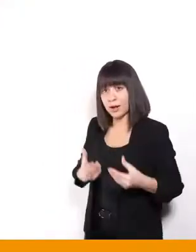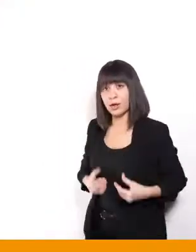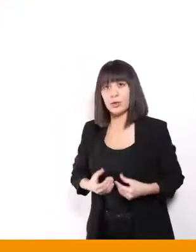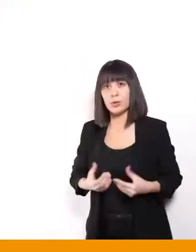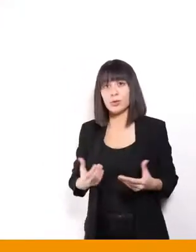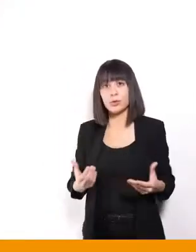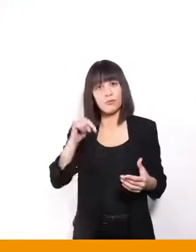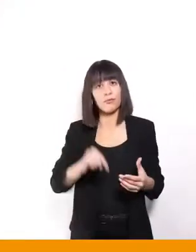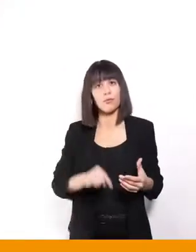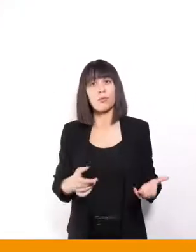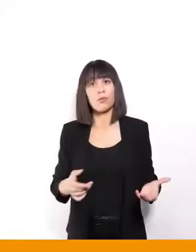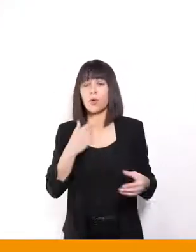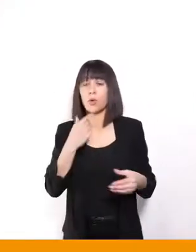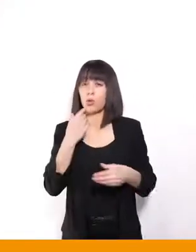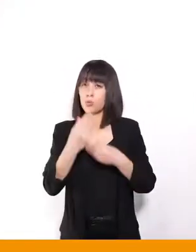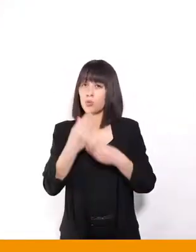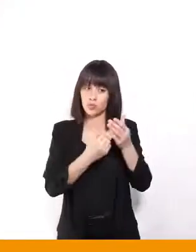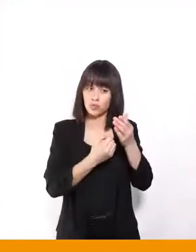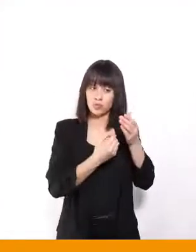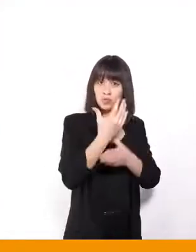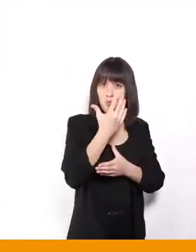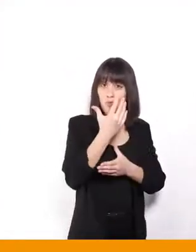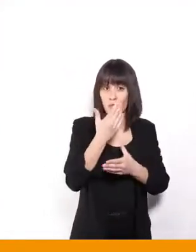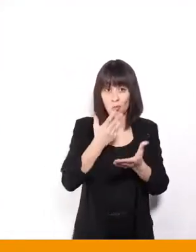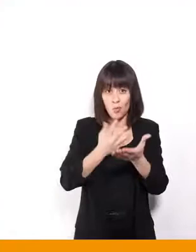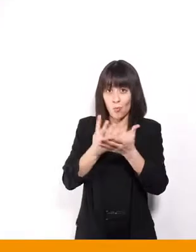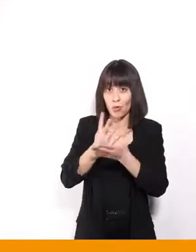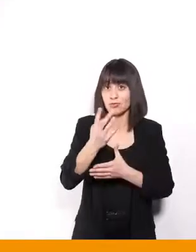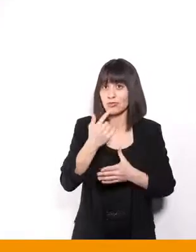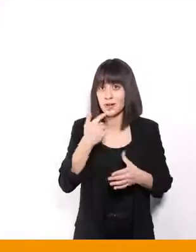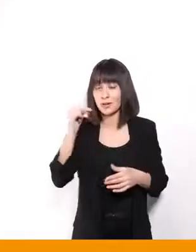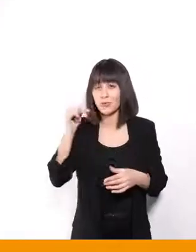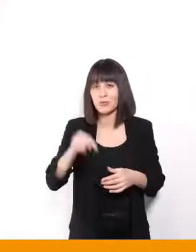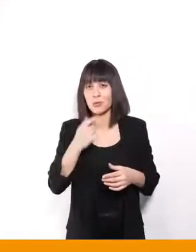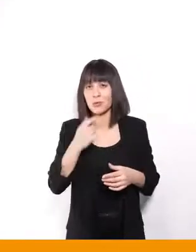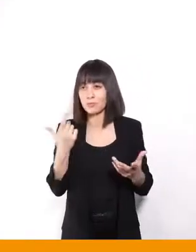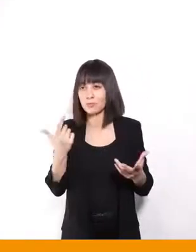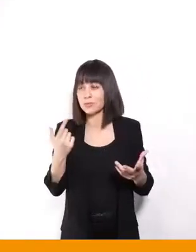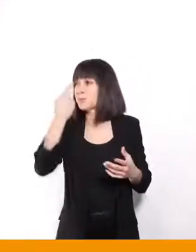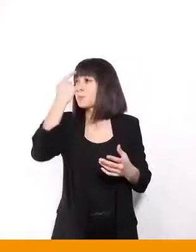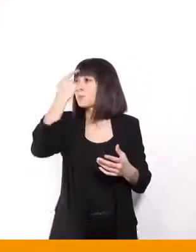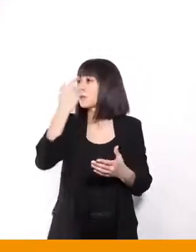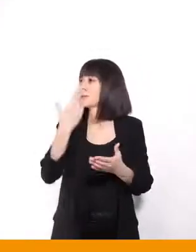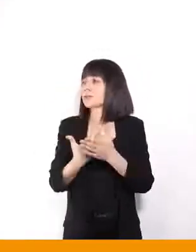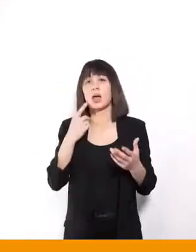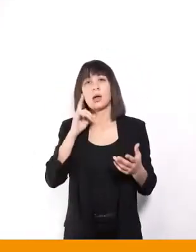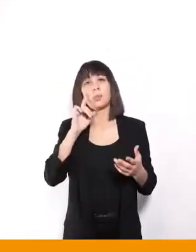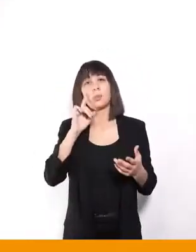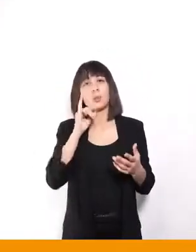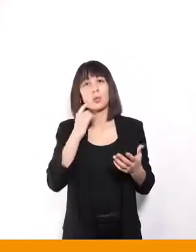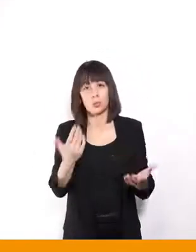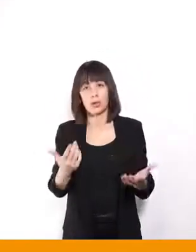et de nouvelles initiatives. Je pense à un exemple tout bête, parce que je vous le dis, je connais un peu le sujet de près.